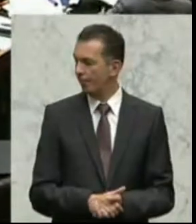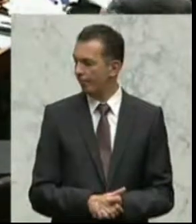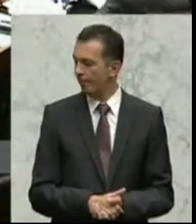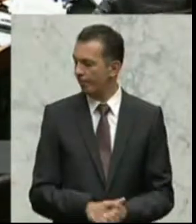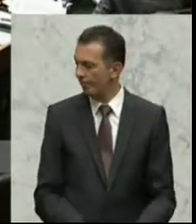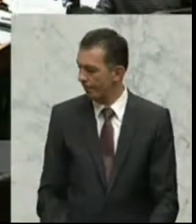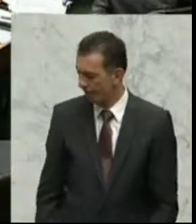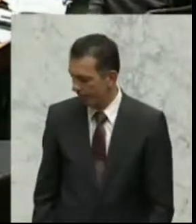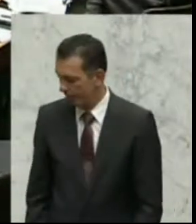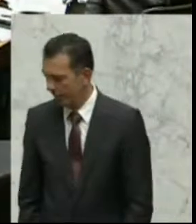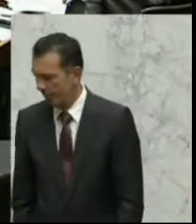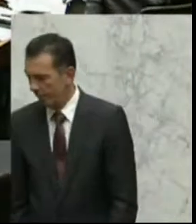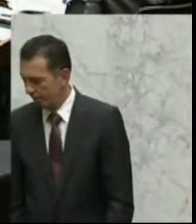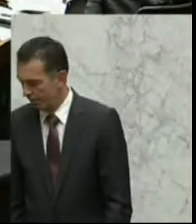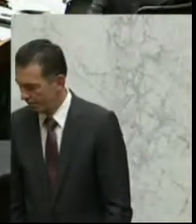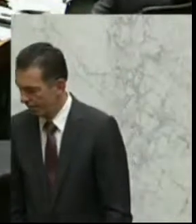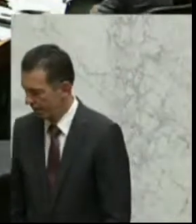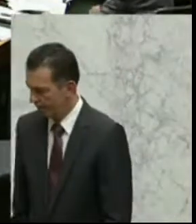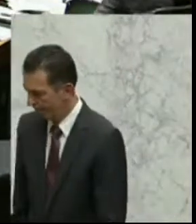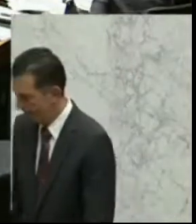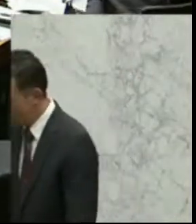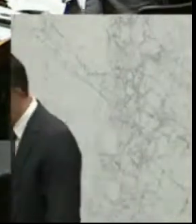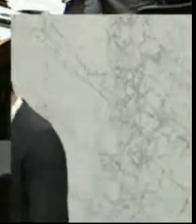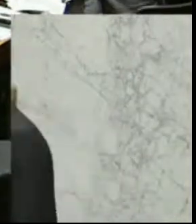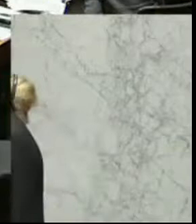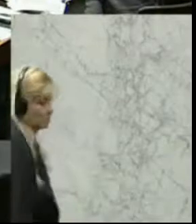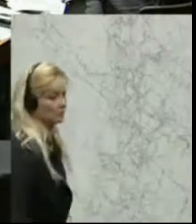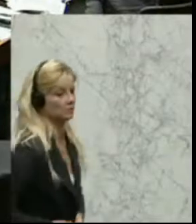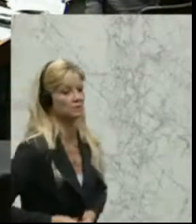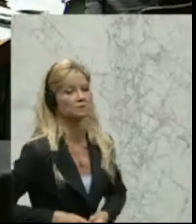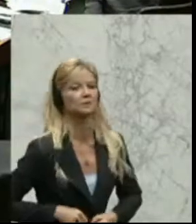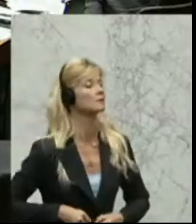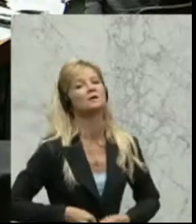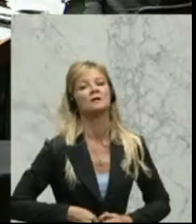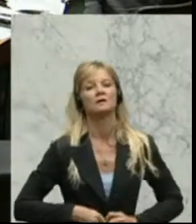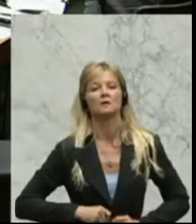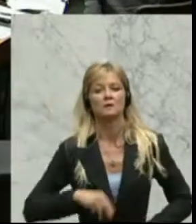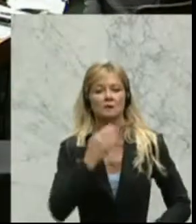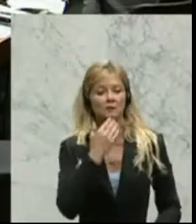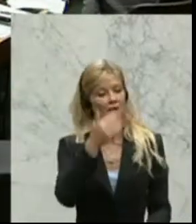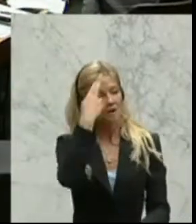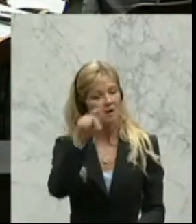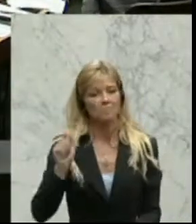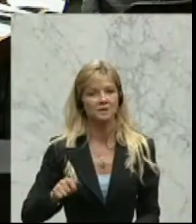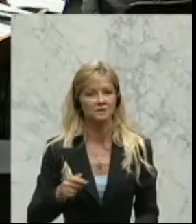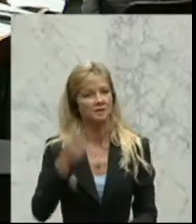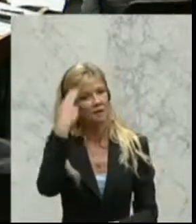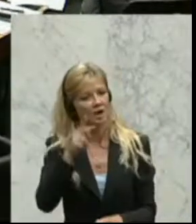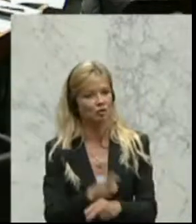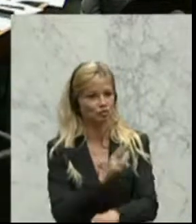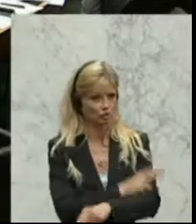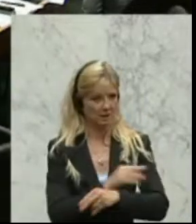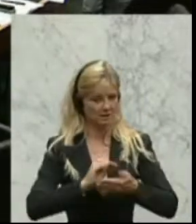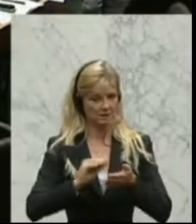Tammandl, Budgetsprecherin der ÖVP. Diese Entlastungen müssten allerdings durch Einsparungen, nicht durch neue Steuern finanziert werden.